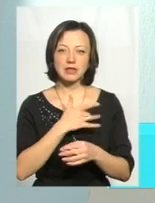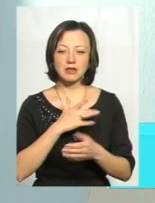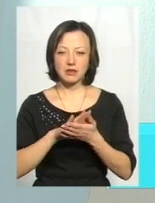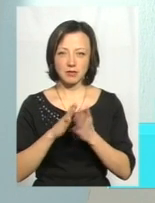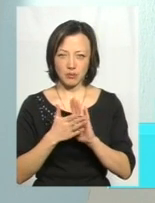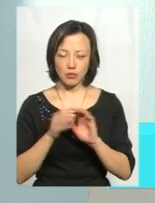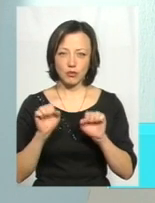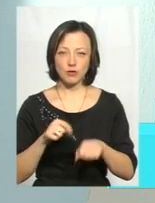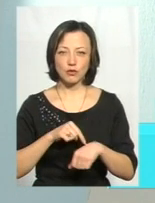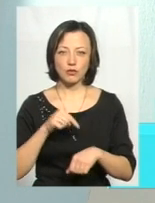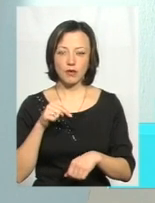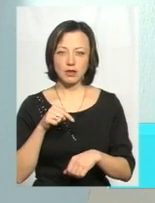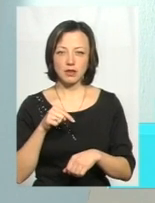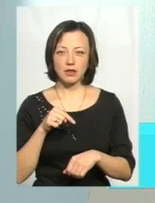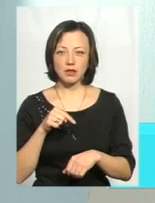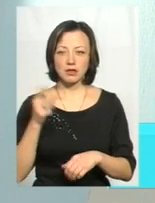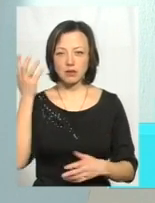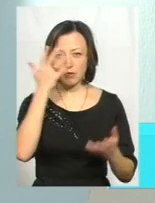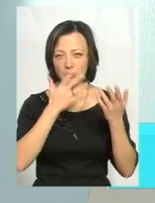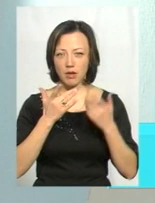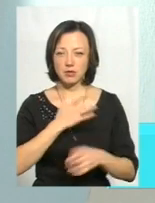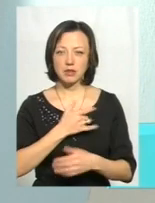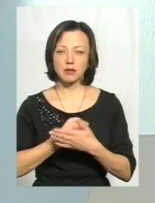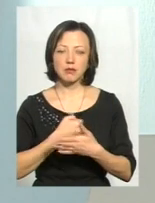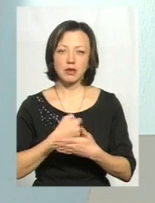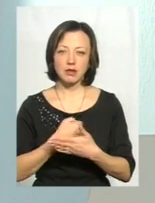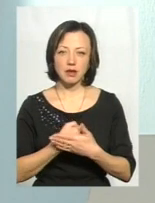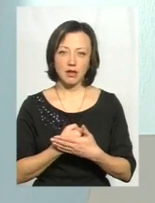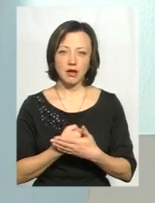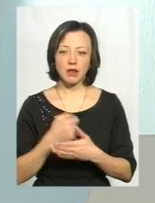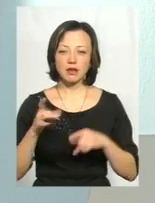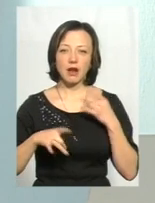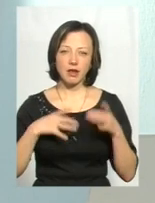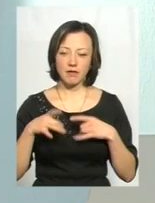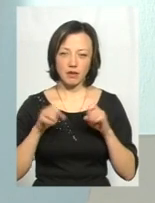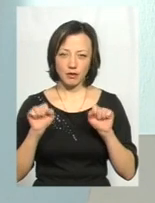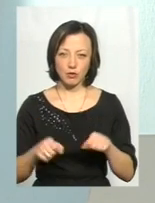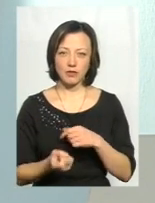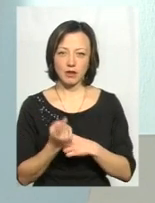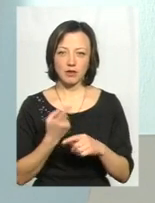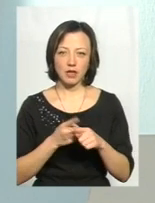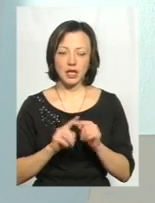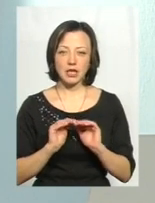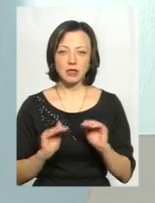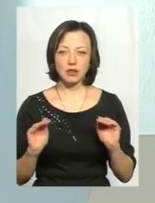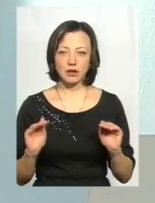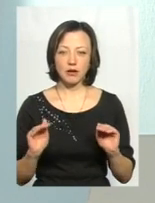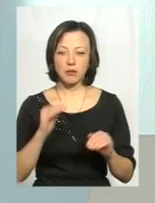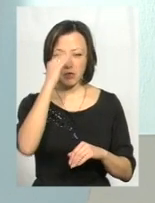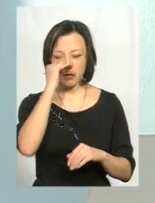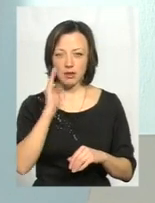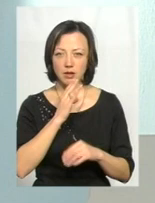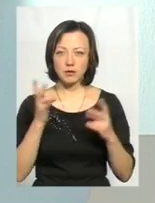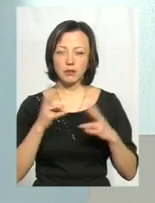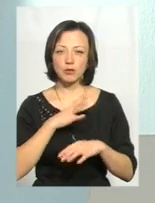серцево-судинної системи. Вони можуть відчувати і запаморочення, і серцебиття, жатівливість може виникати в таких діток. Тому батькам слід